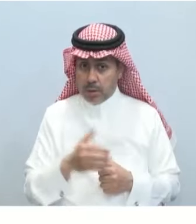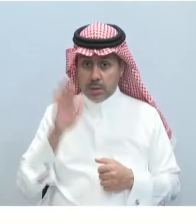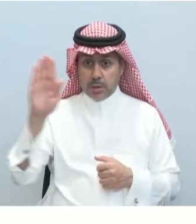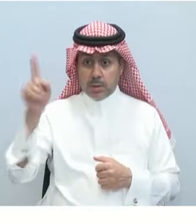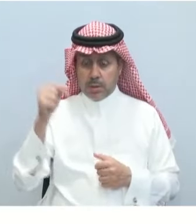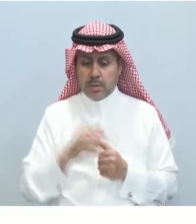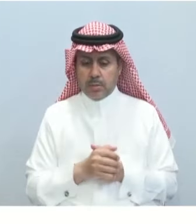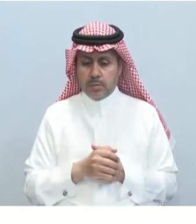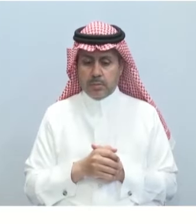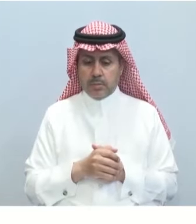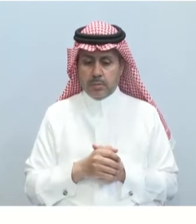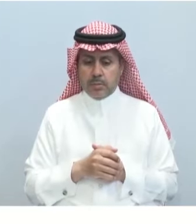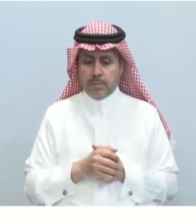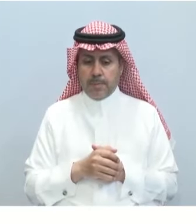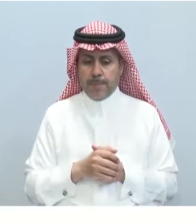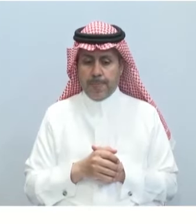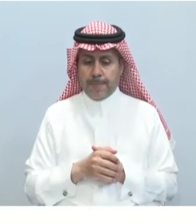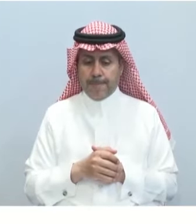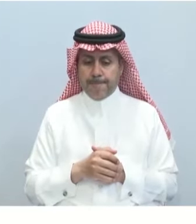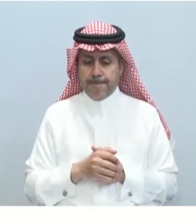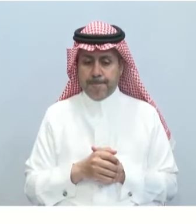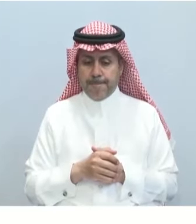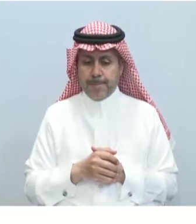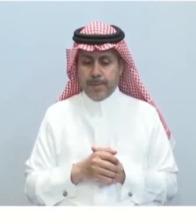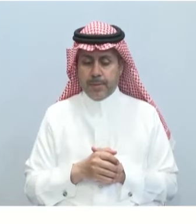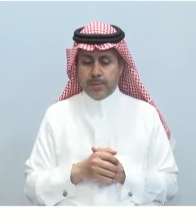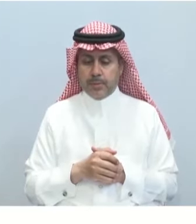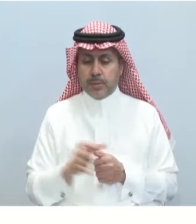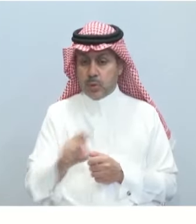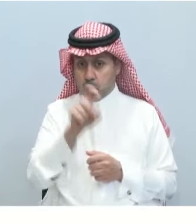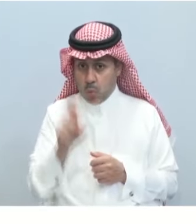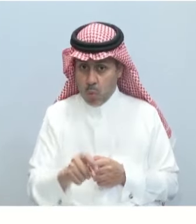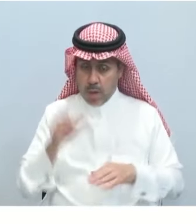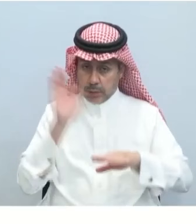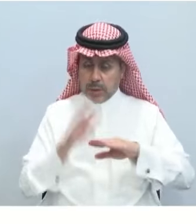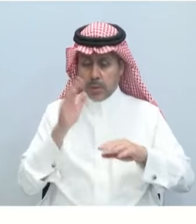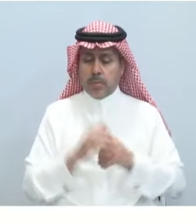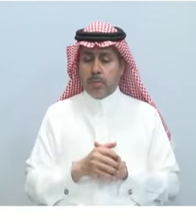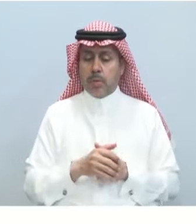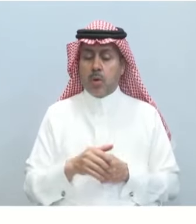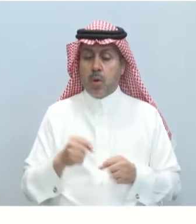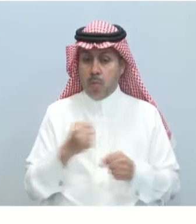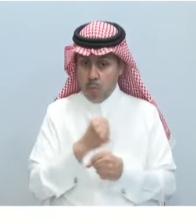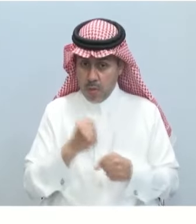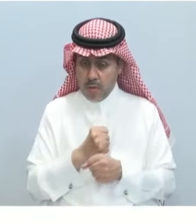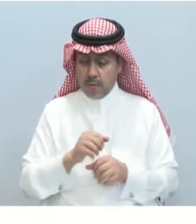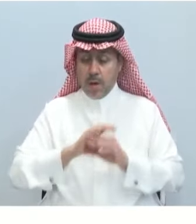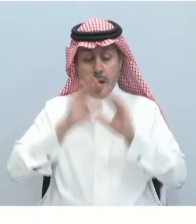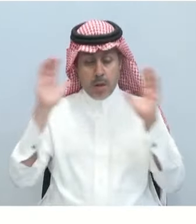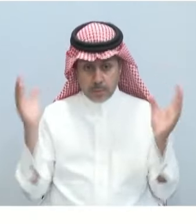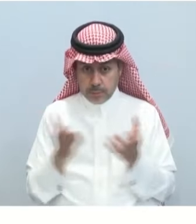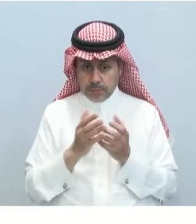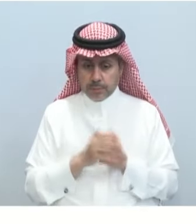عليه من معلومات يسائل تاديبيا وفقا لاجراءات المقرر نظامي كل موظف عام مدني وعسكري وكل عامل في القطاع